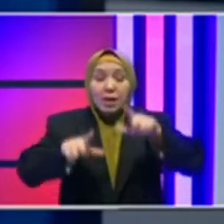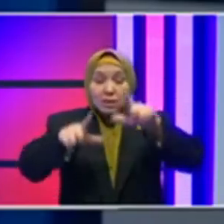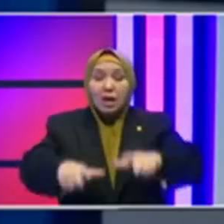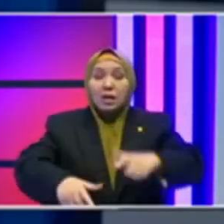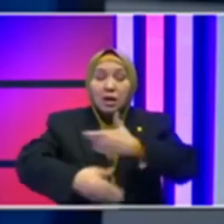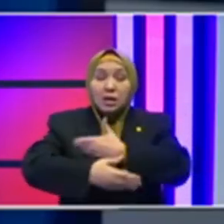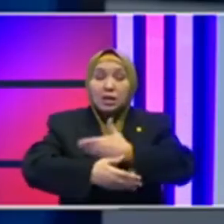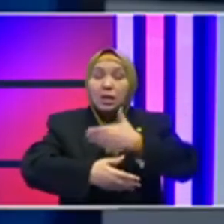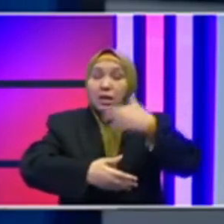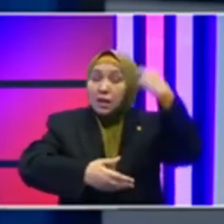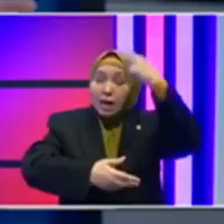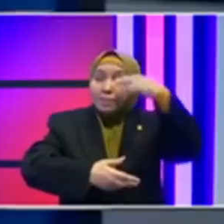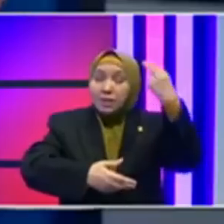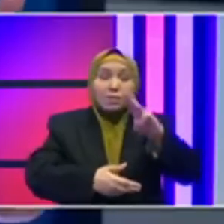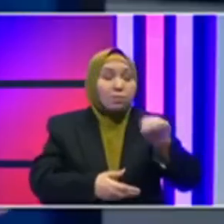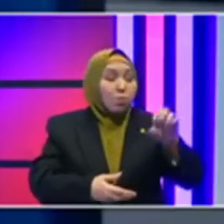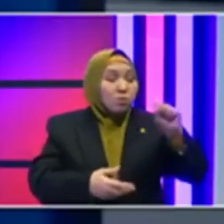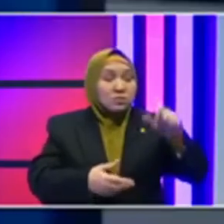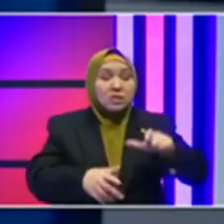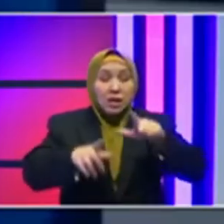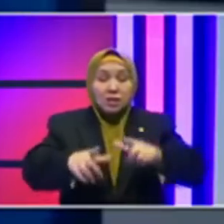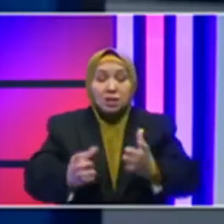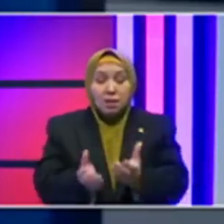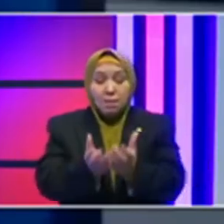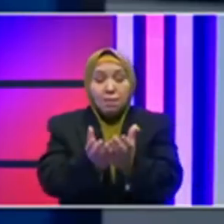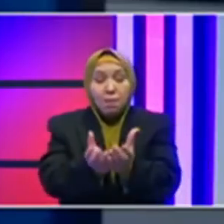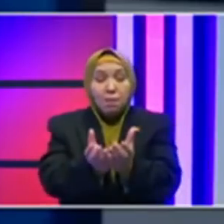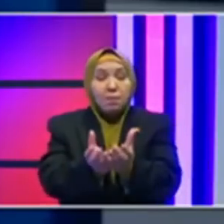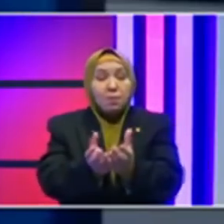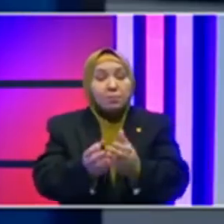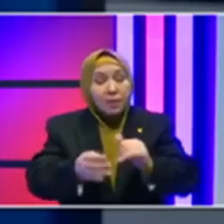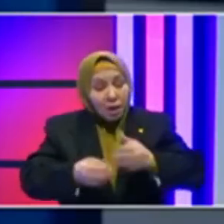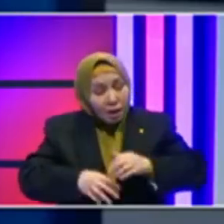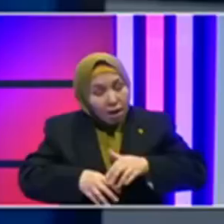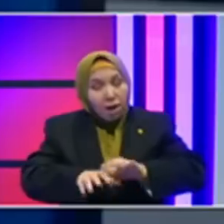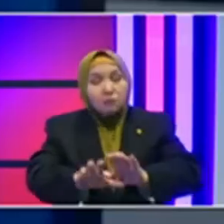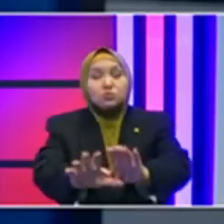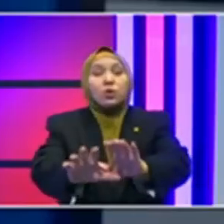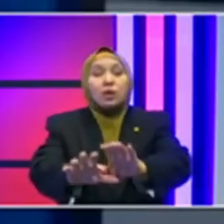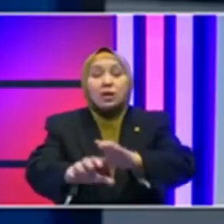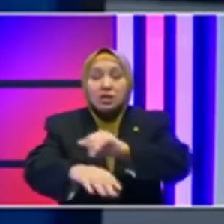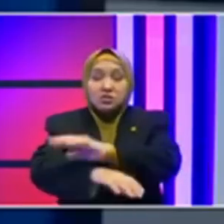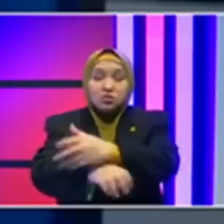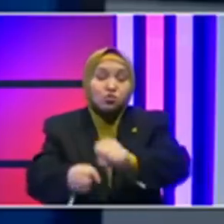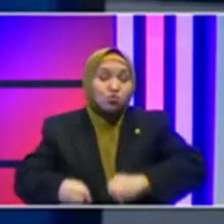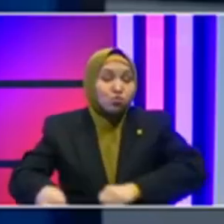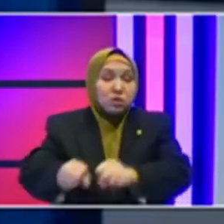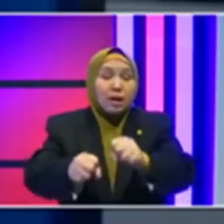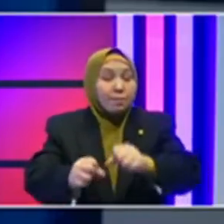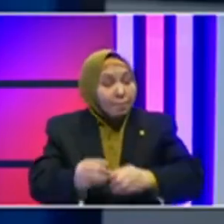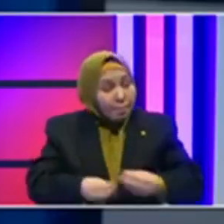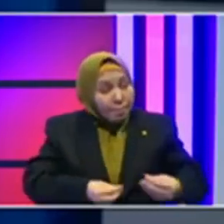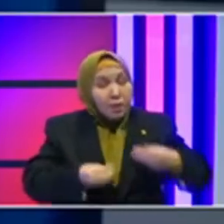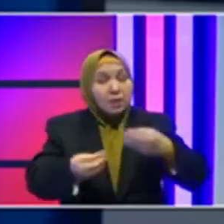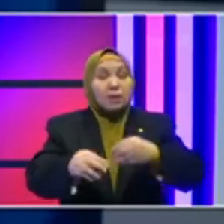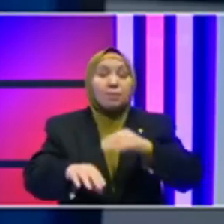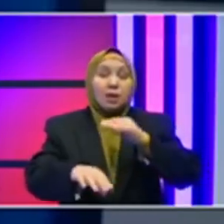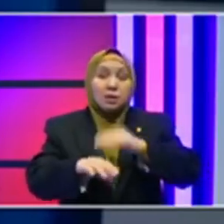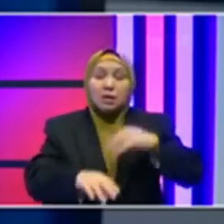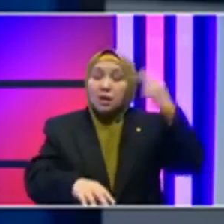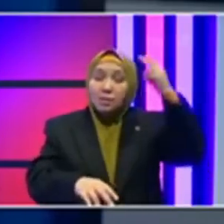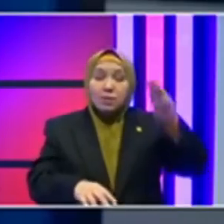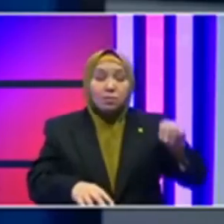Musa di dalam tabut dan ke dalam Sungai kemudian Allah Subhanahu Wa Ta'ala juga berikan kelebihan kepada Nabi Musa